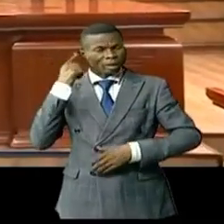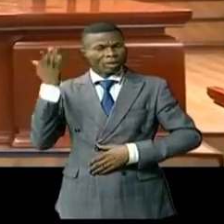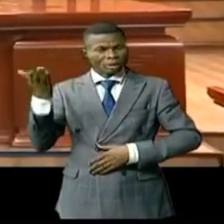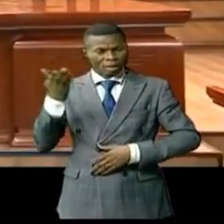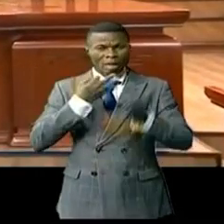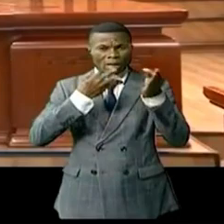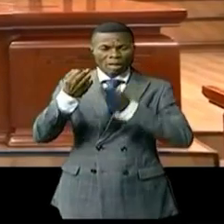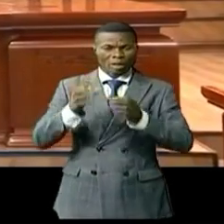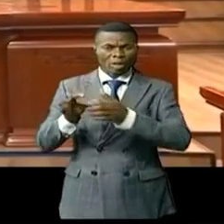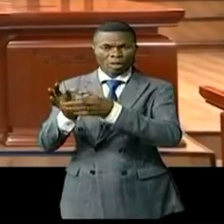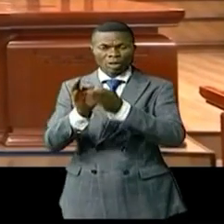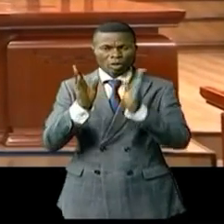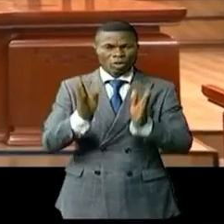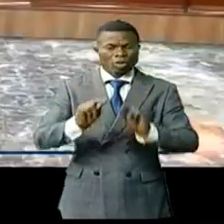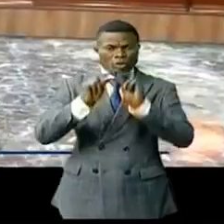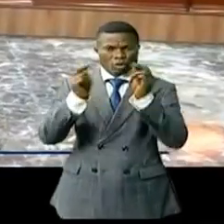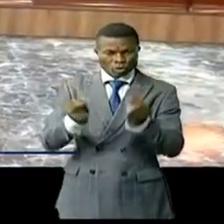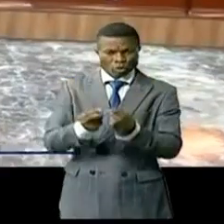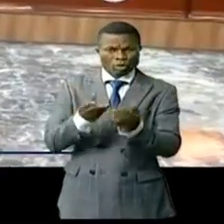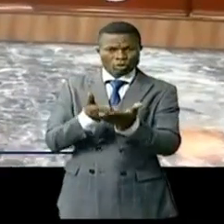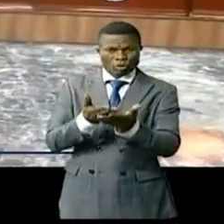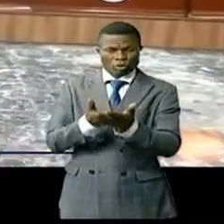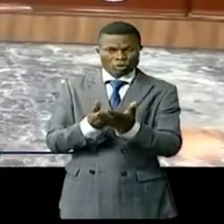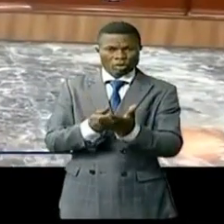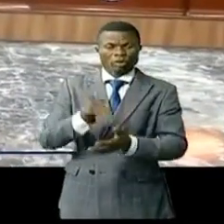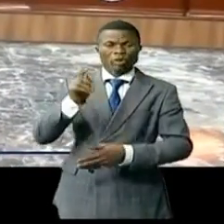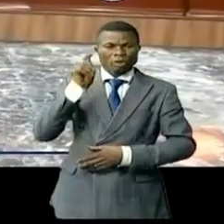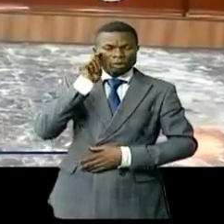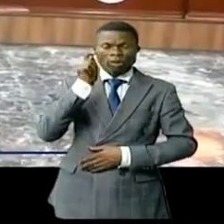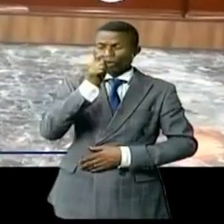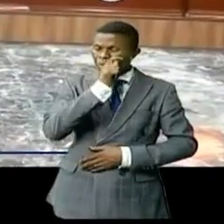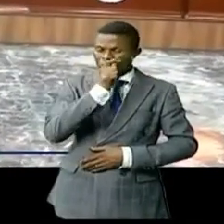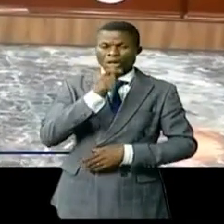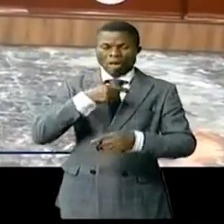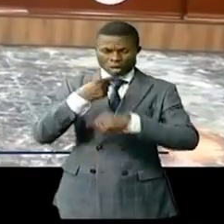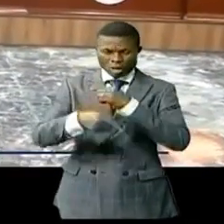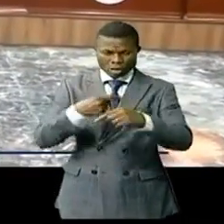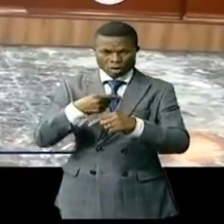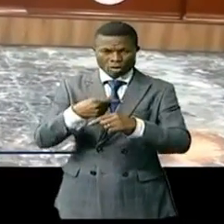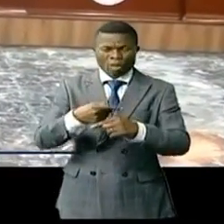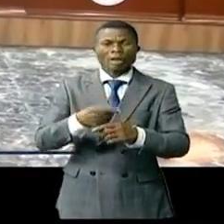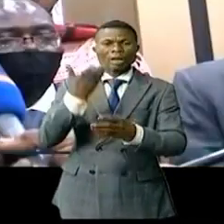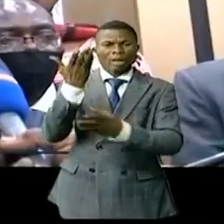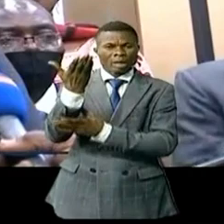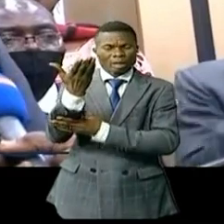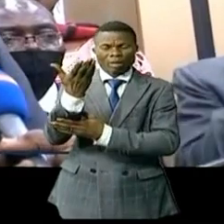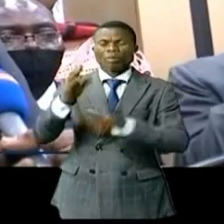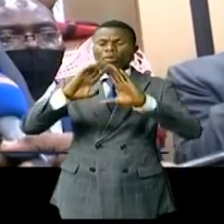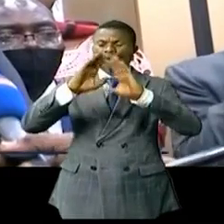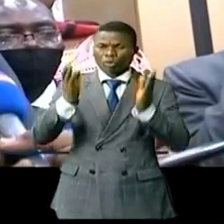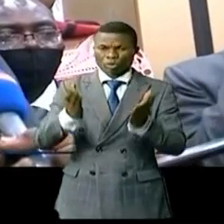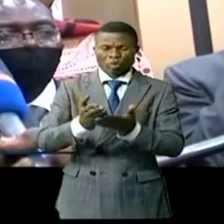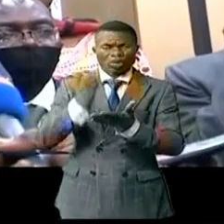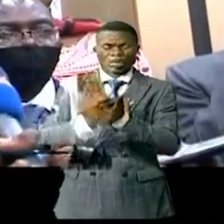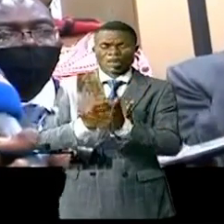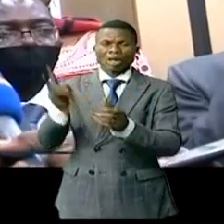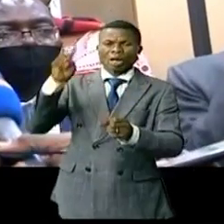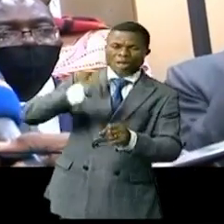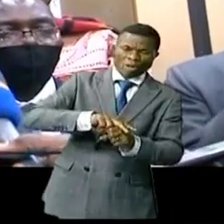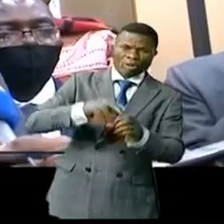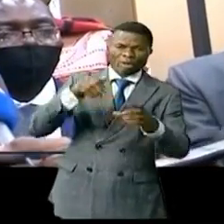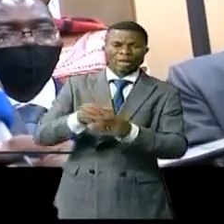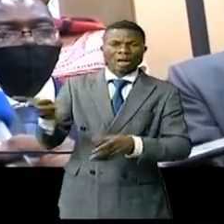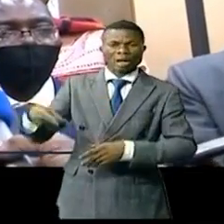le coordonnateur de la Task Force, Thomas Lubanga, qui a lancé un vibrant appel à l'arrêt des violences dans